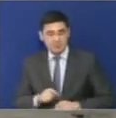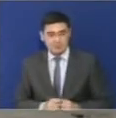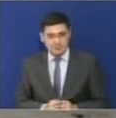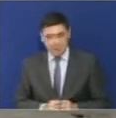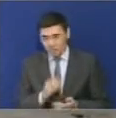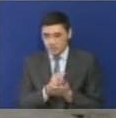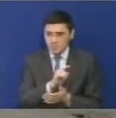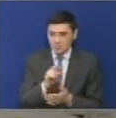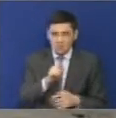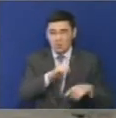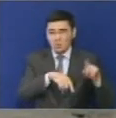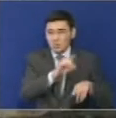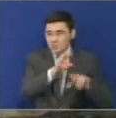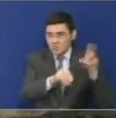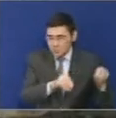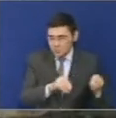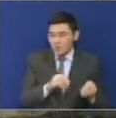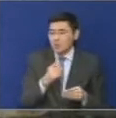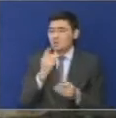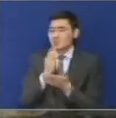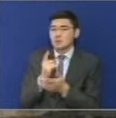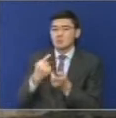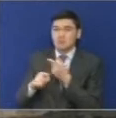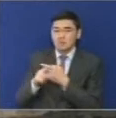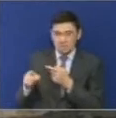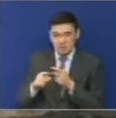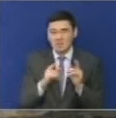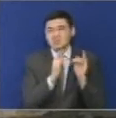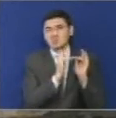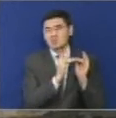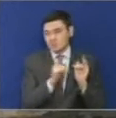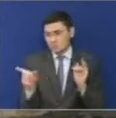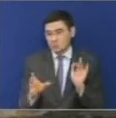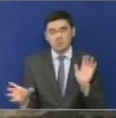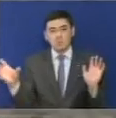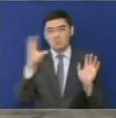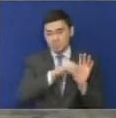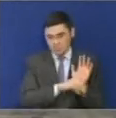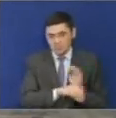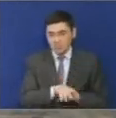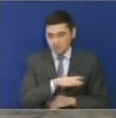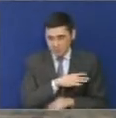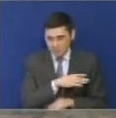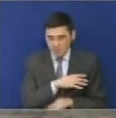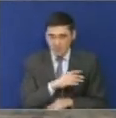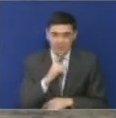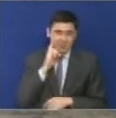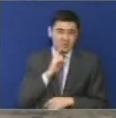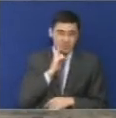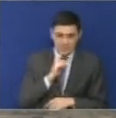туыстарына, 25 адам нөмір 42-ші мектеп-интернатқа, 16 тұрғын жұмыс берушілері ұсынған уақытша